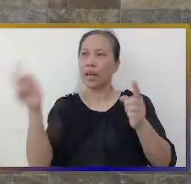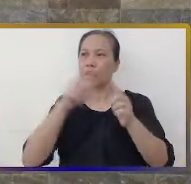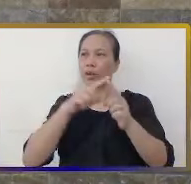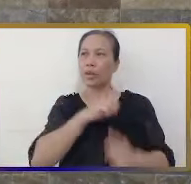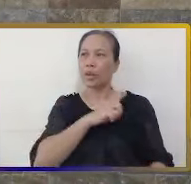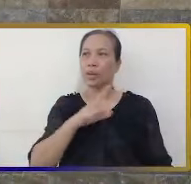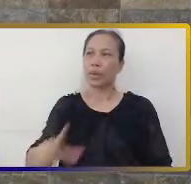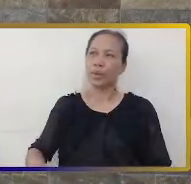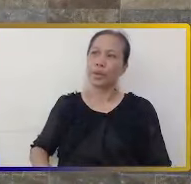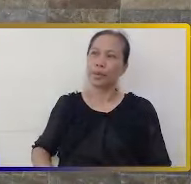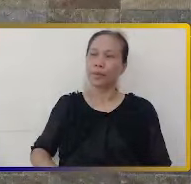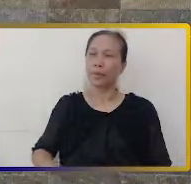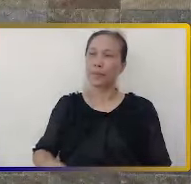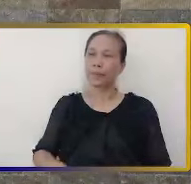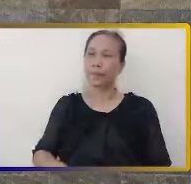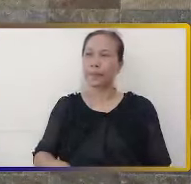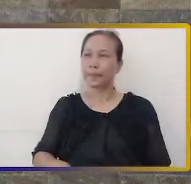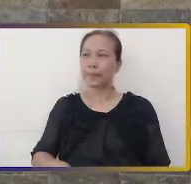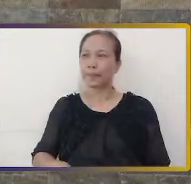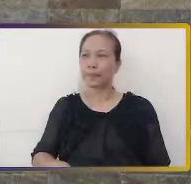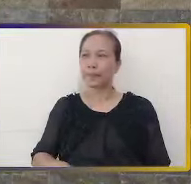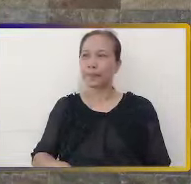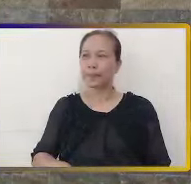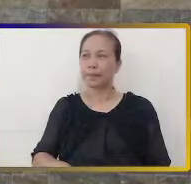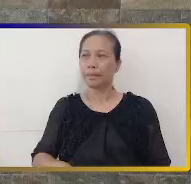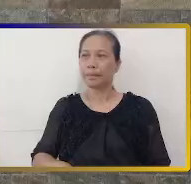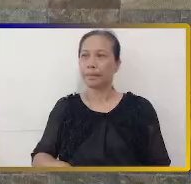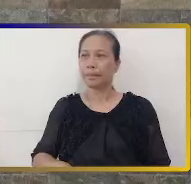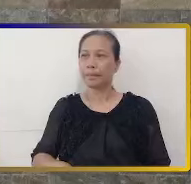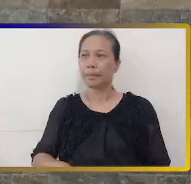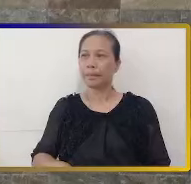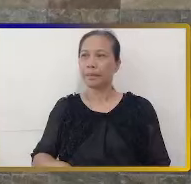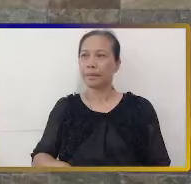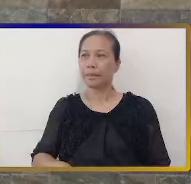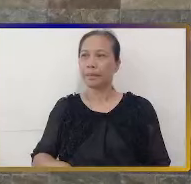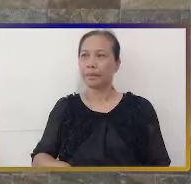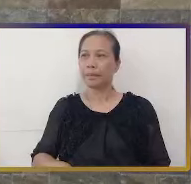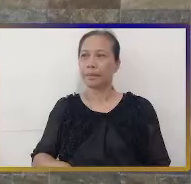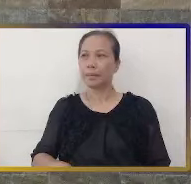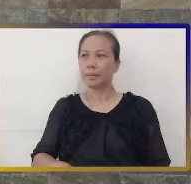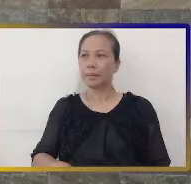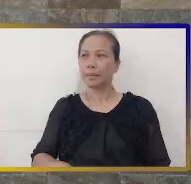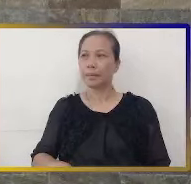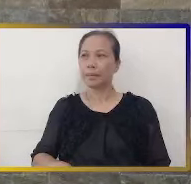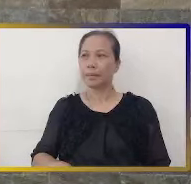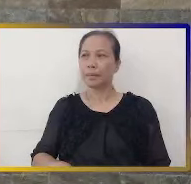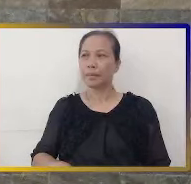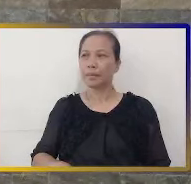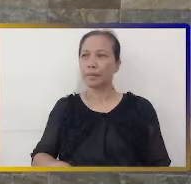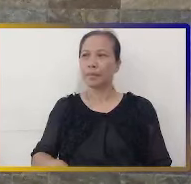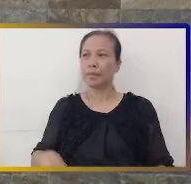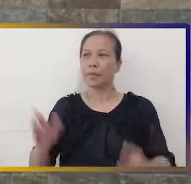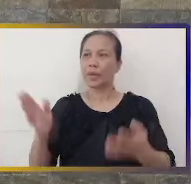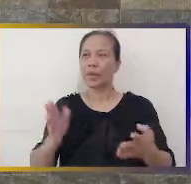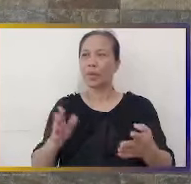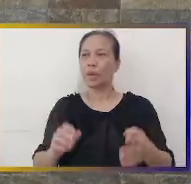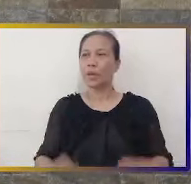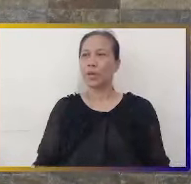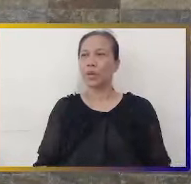Okay peace offering All right unto the Lord shall bring